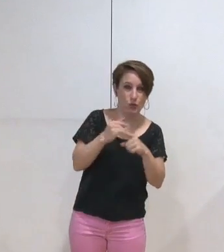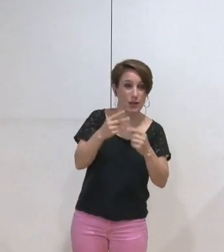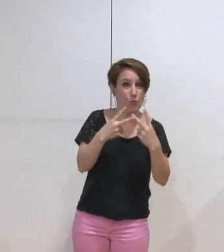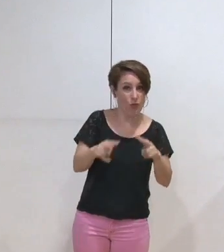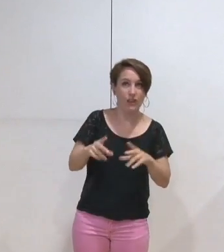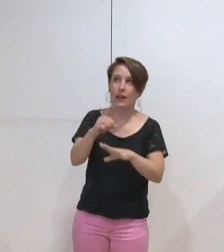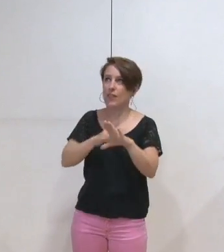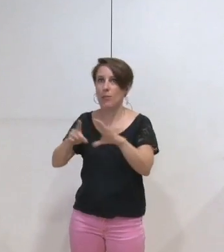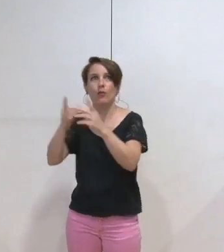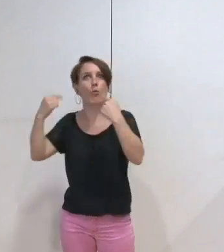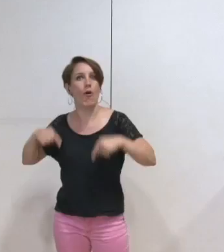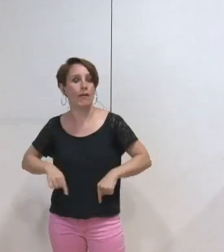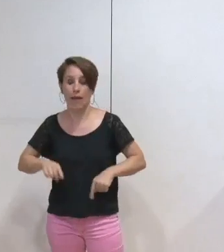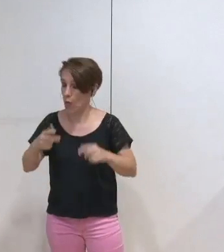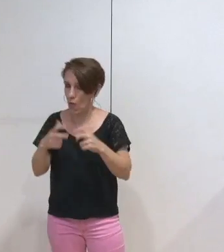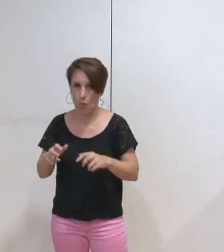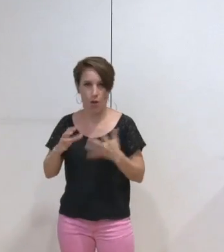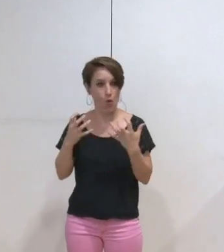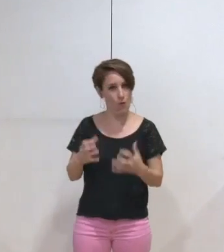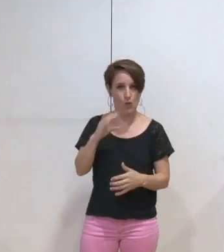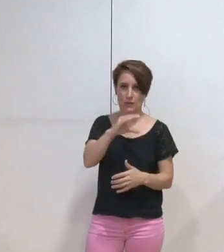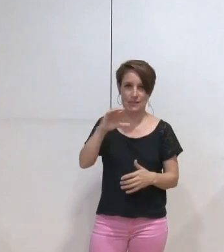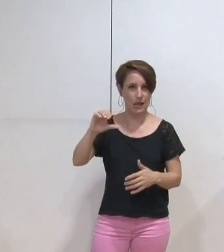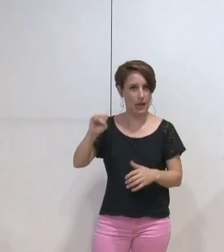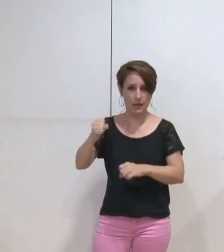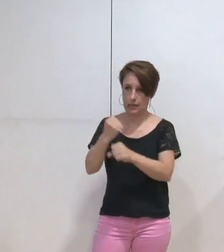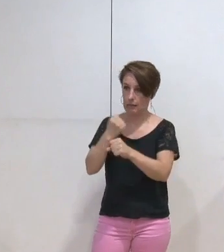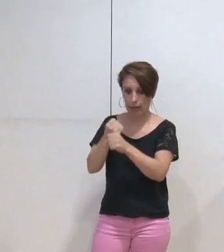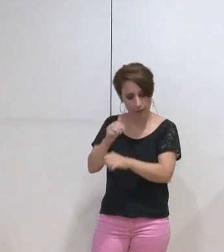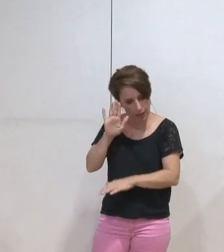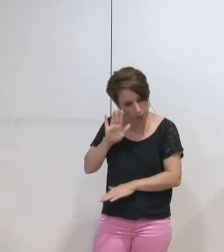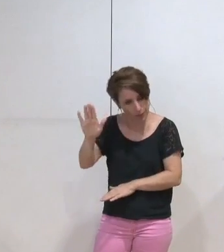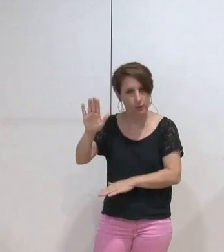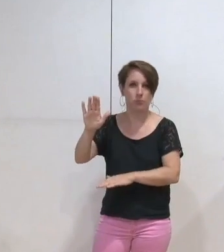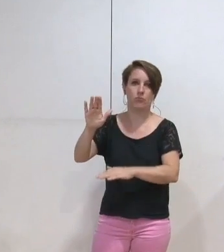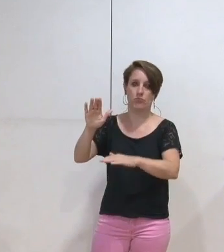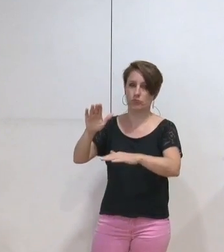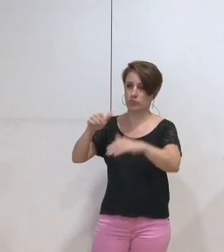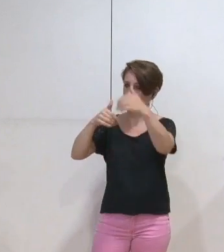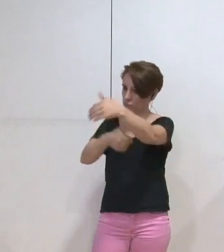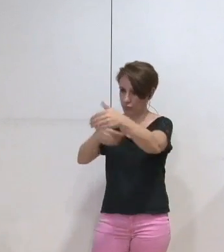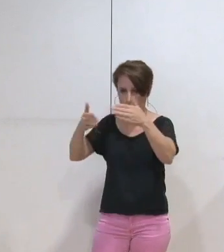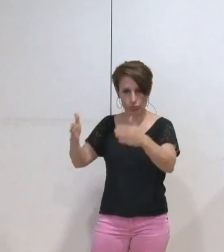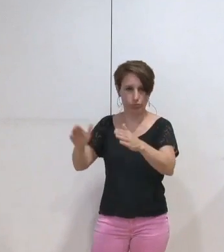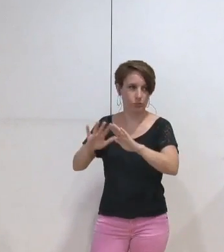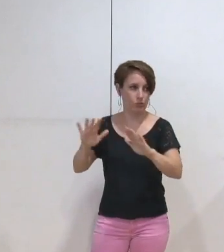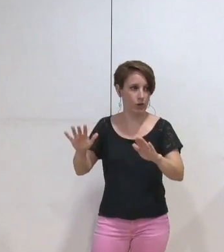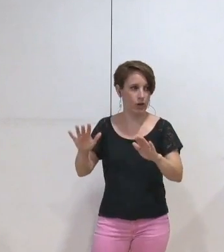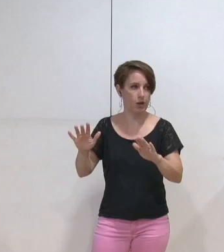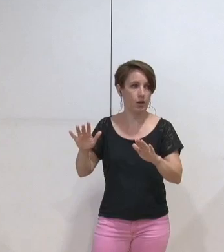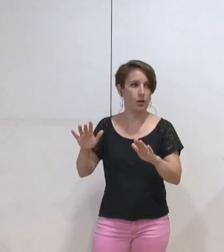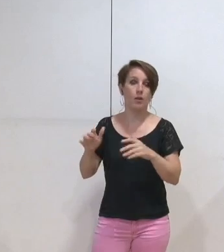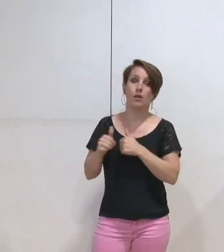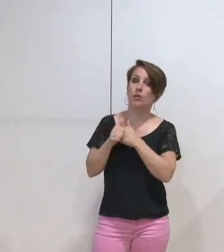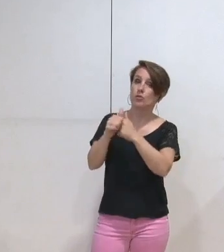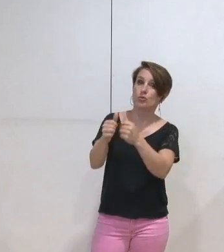souhaitons un CCAS qui fasse son travail tout simplement son travail dans son périmètre d'intervention en lien étroit avec